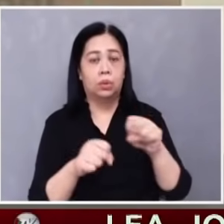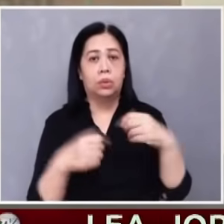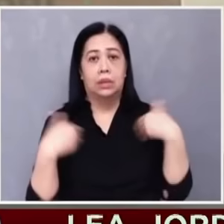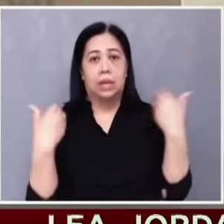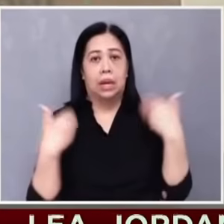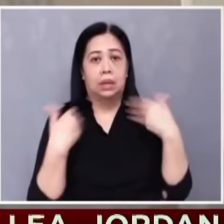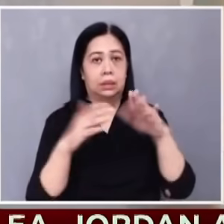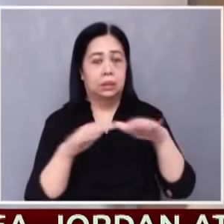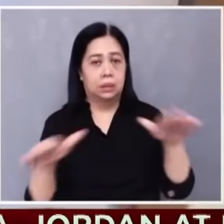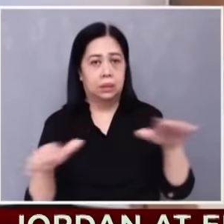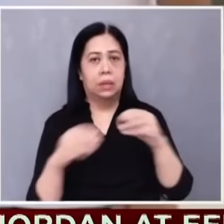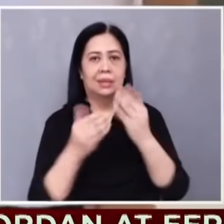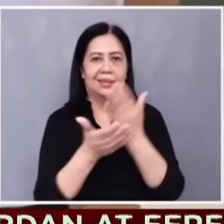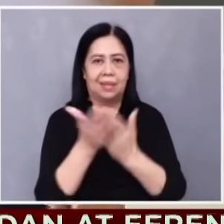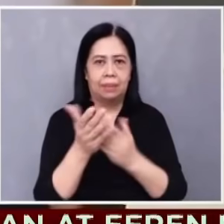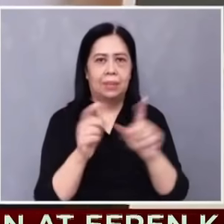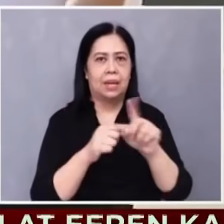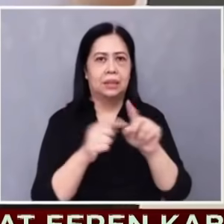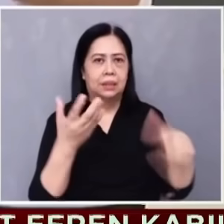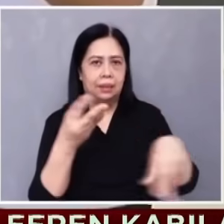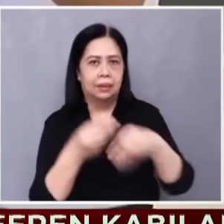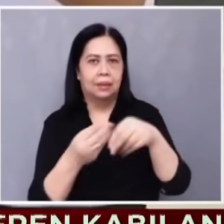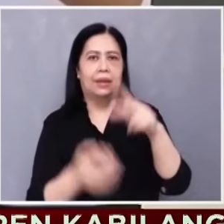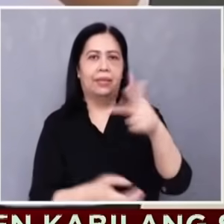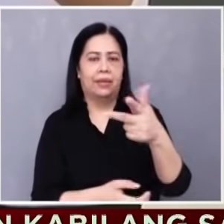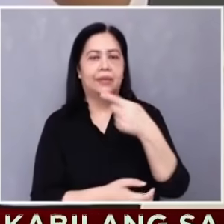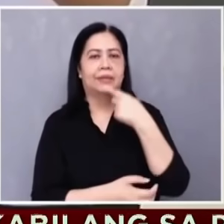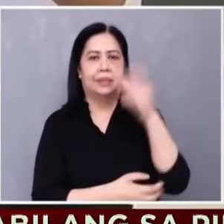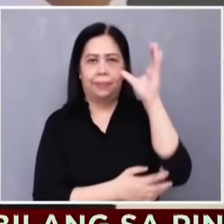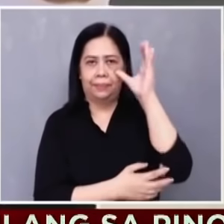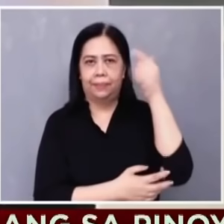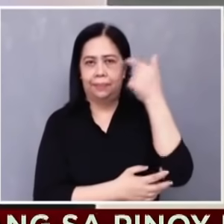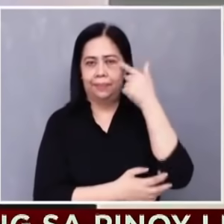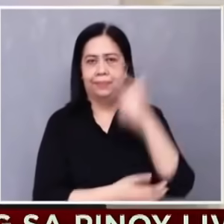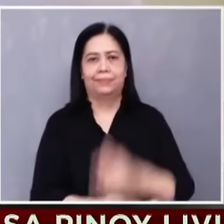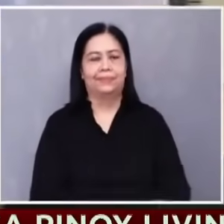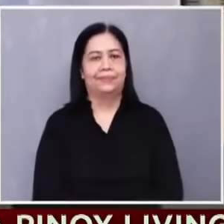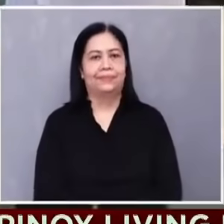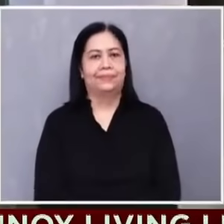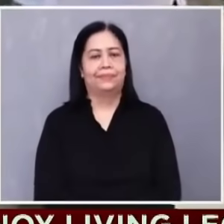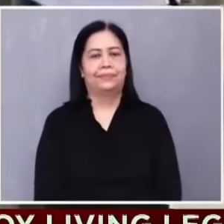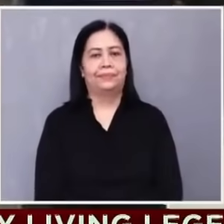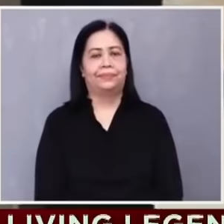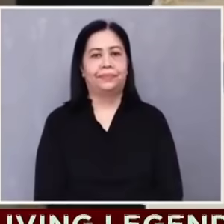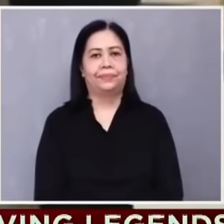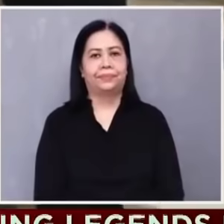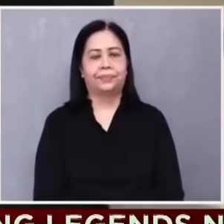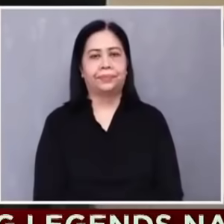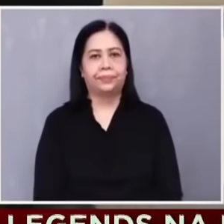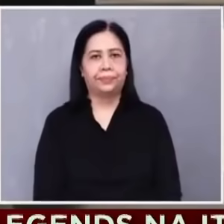at ang iba ay bilang booster, sabi ni Galvez. Vivian Gulia, ABS-CBN News.